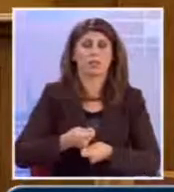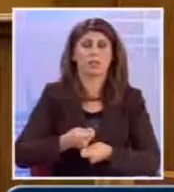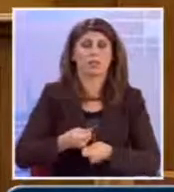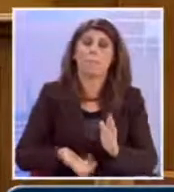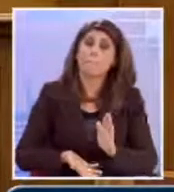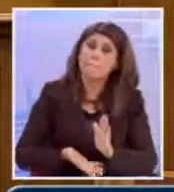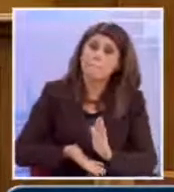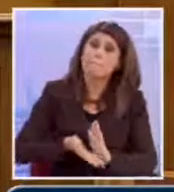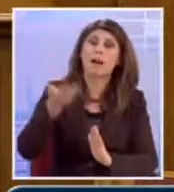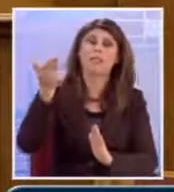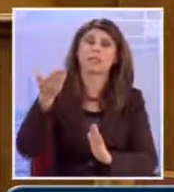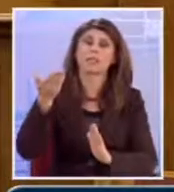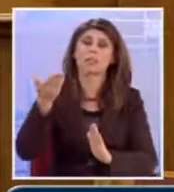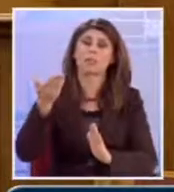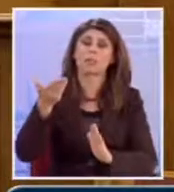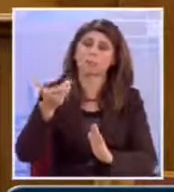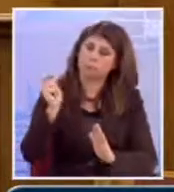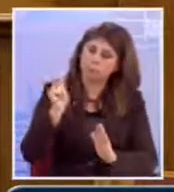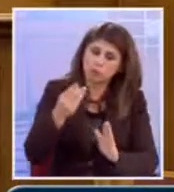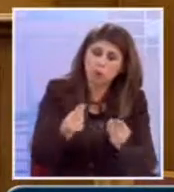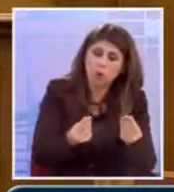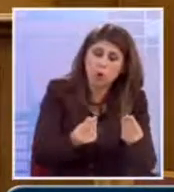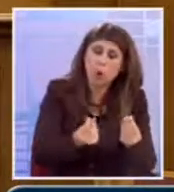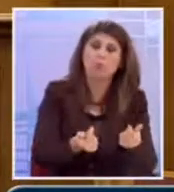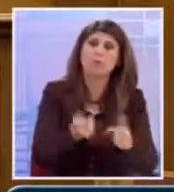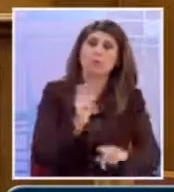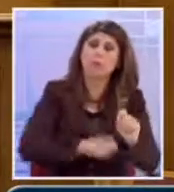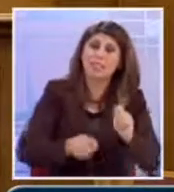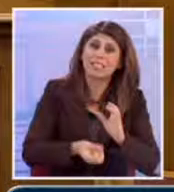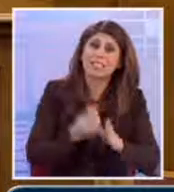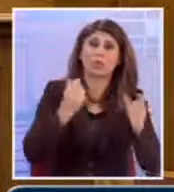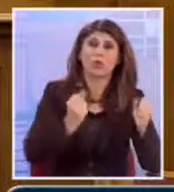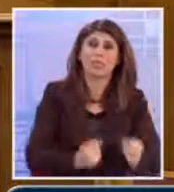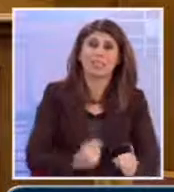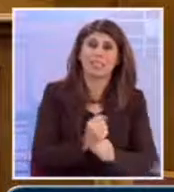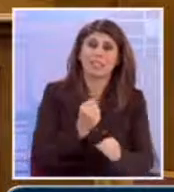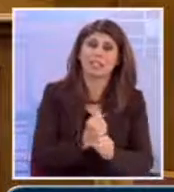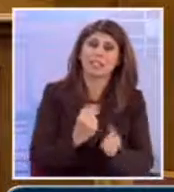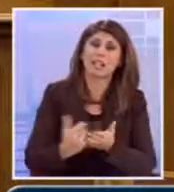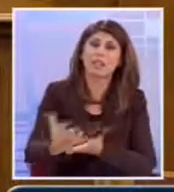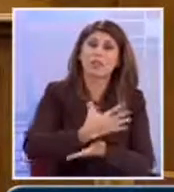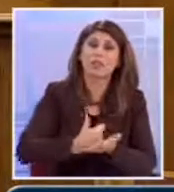επενέργεια στη δημιουργία θέσεων, εργασίας και εισοδημάτων.